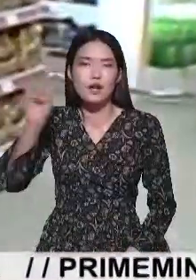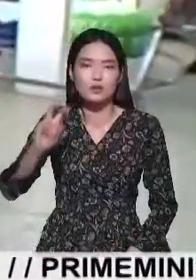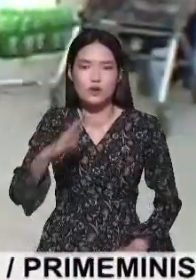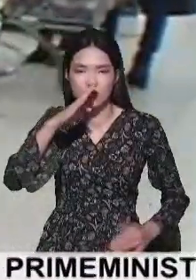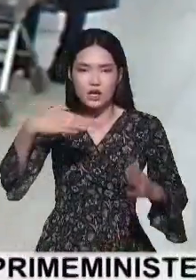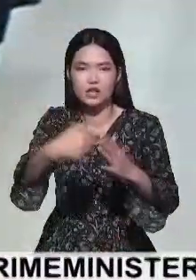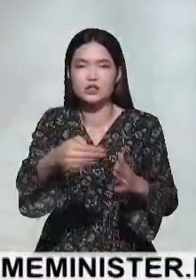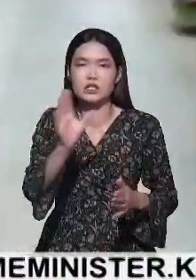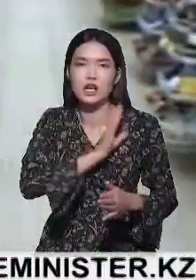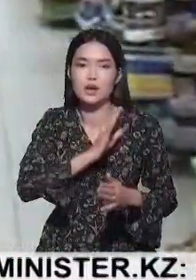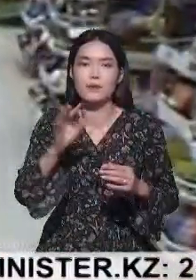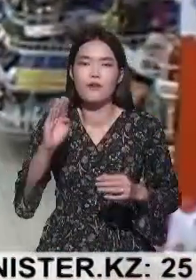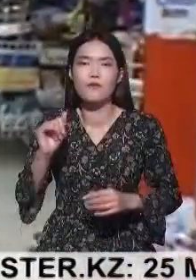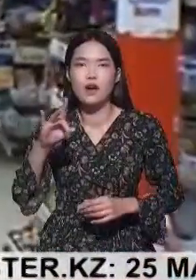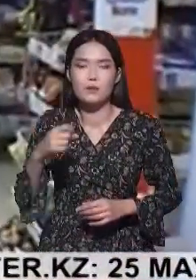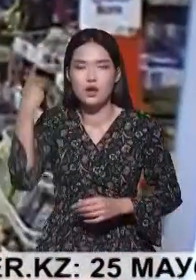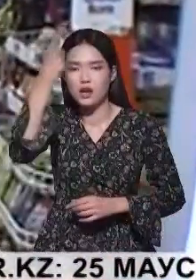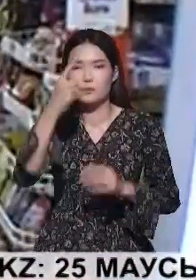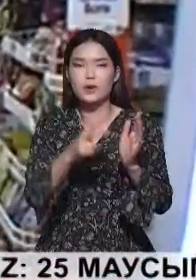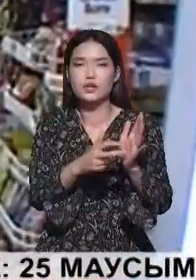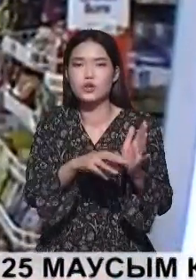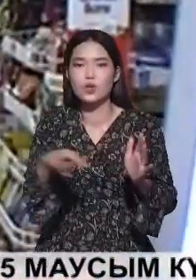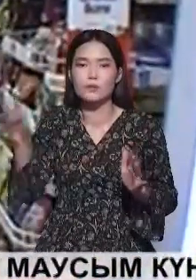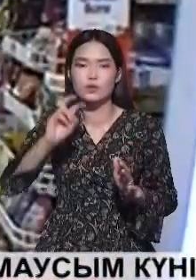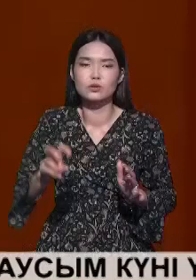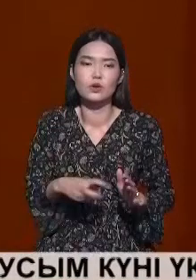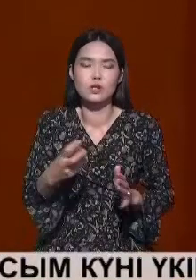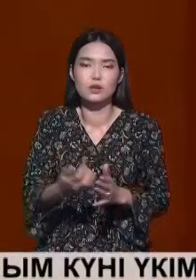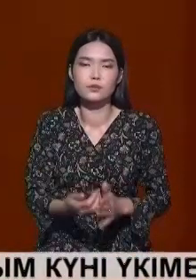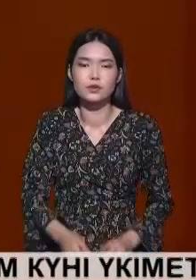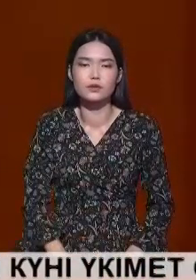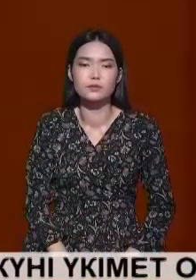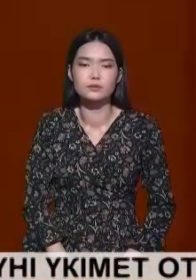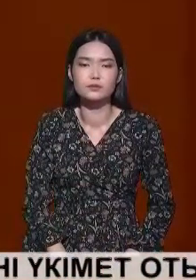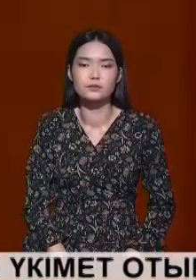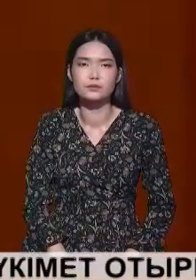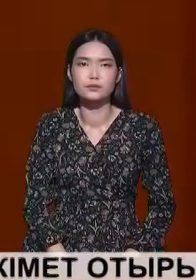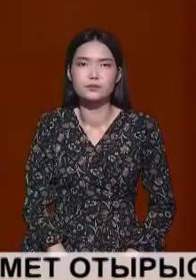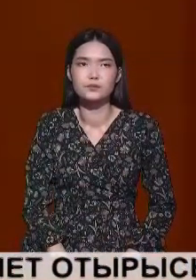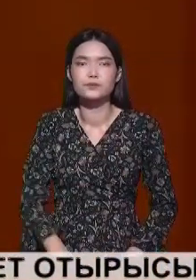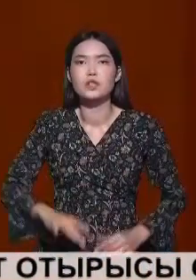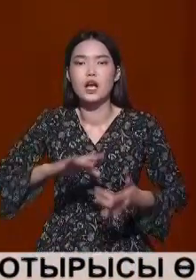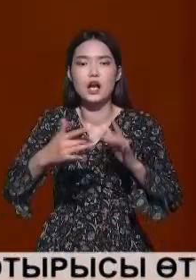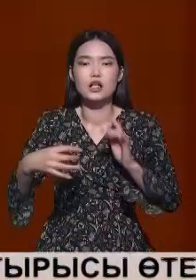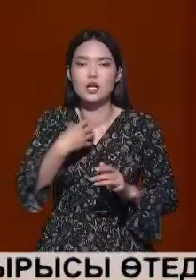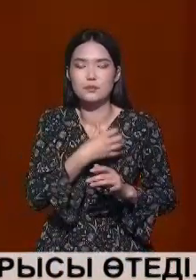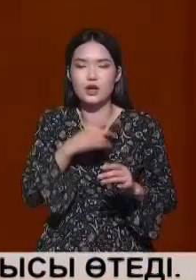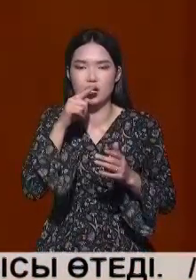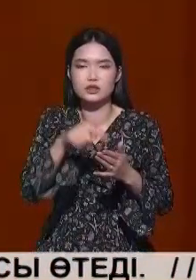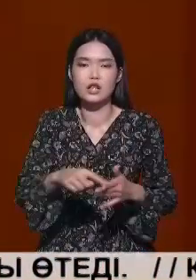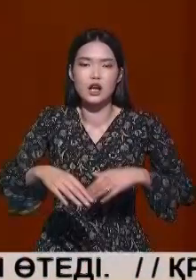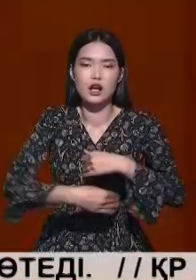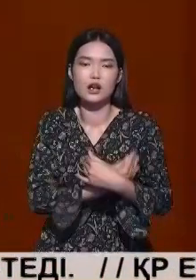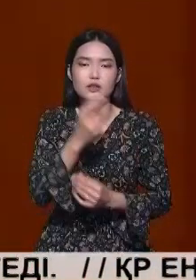Демек, біздің фермерлер бір жылда 800 миллион долларын жоғалтты. Терең өндеудің үлесі әлі де төмен болып отыр. Қайта